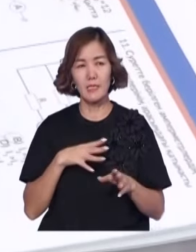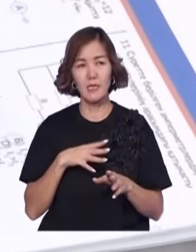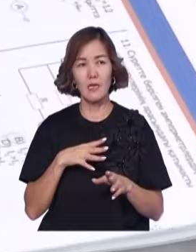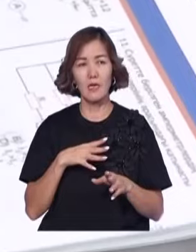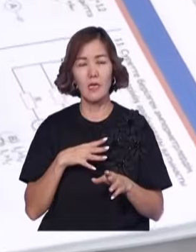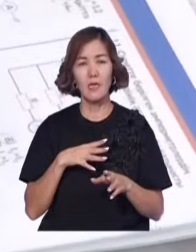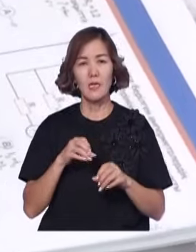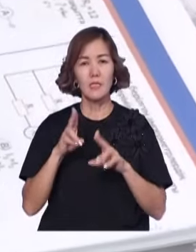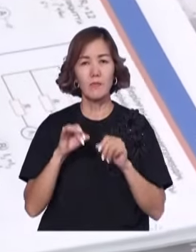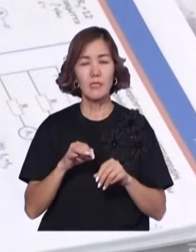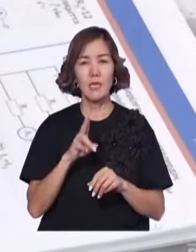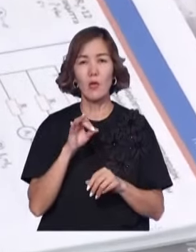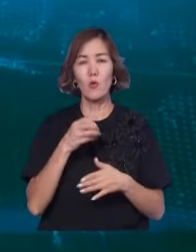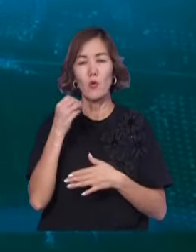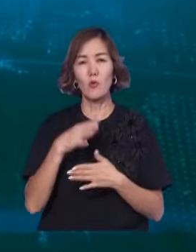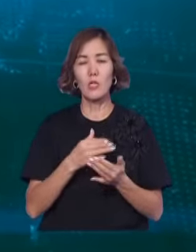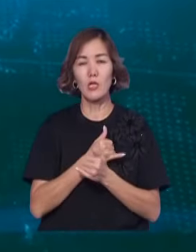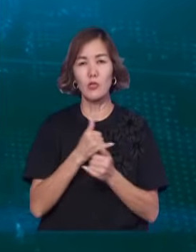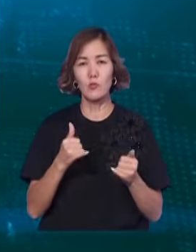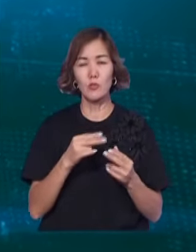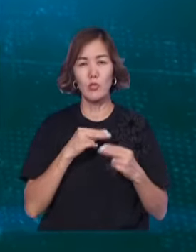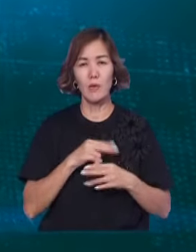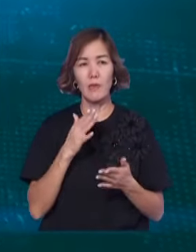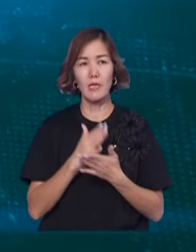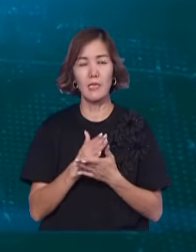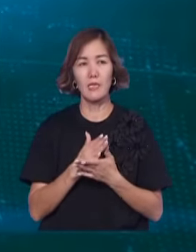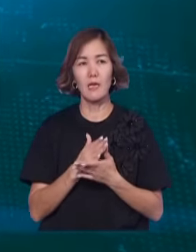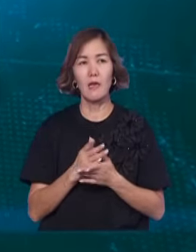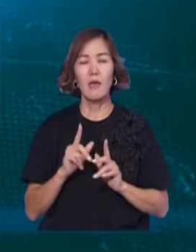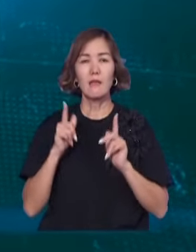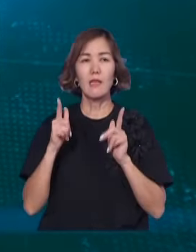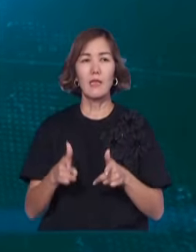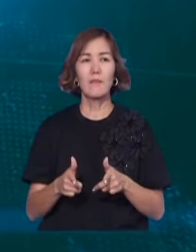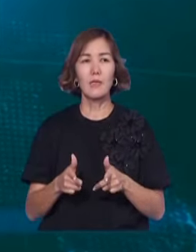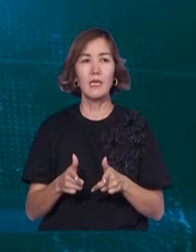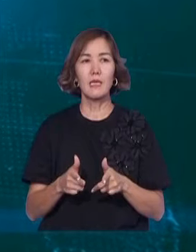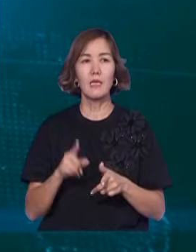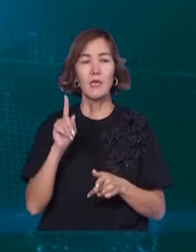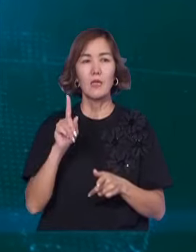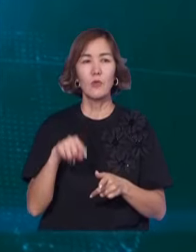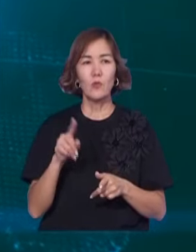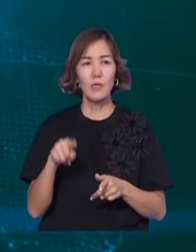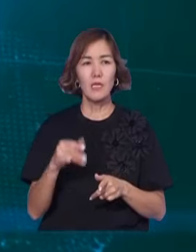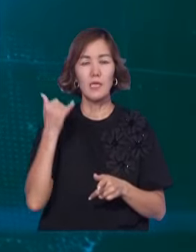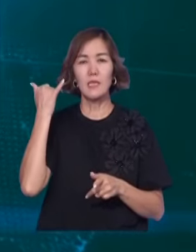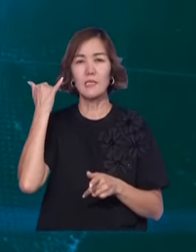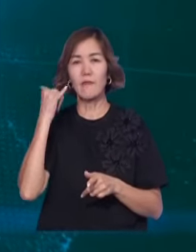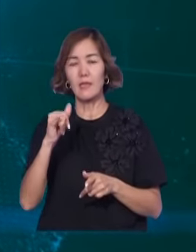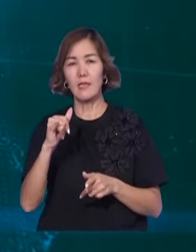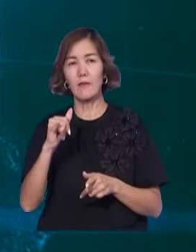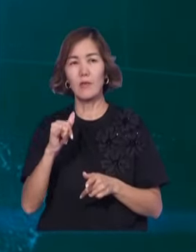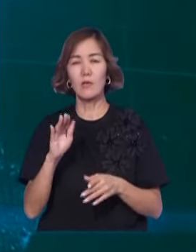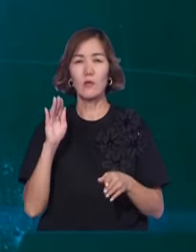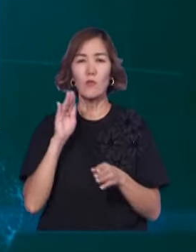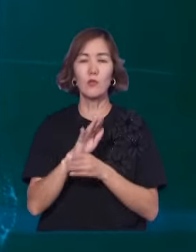үшін арнайы кол орталығы жұмыс істеп тұрғанын хабарлады. Талапкер экранда көрсетілген телефон нөмірлеріне қоңырау шалып,